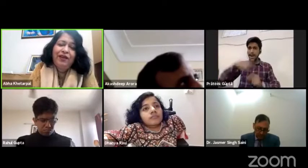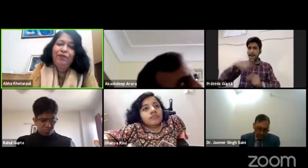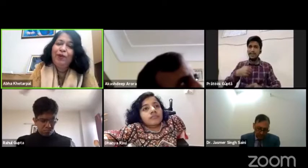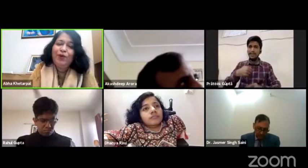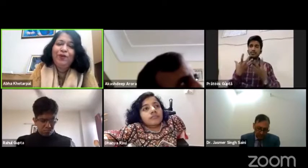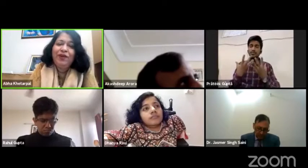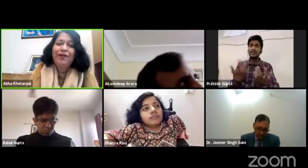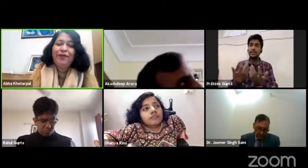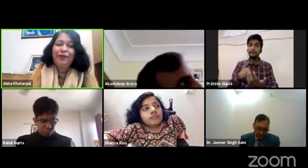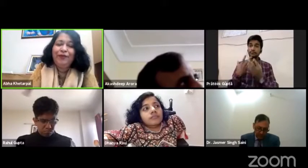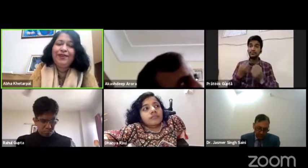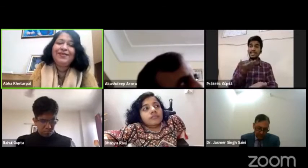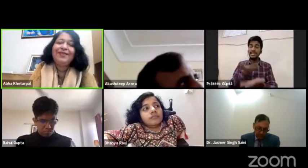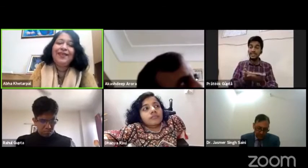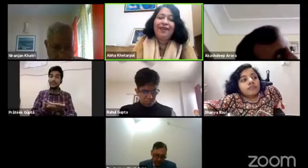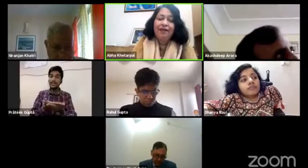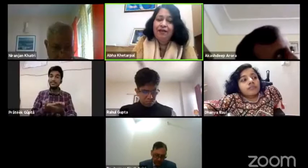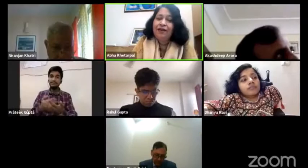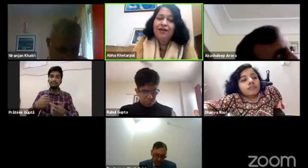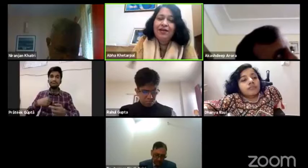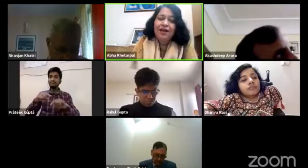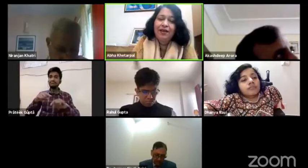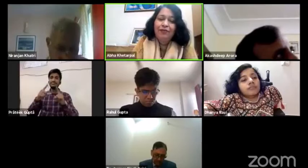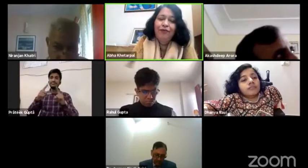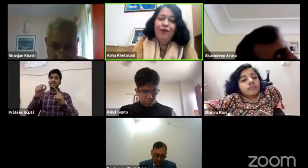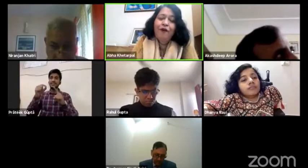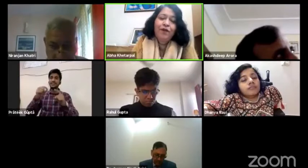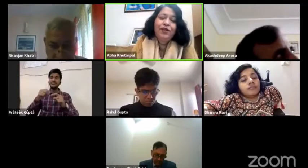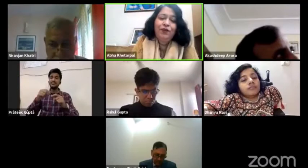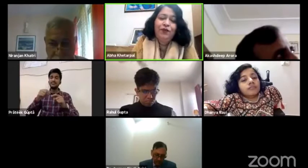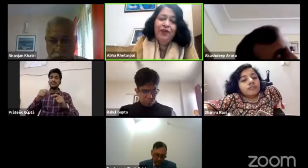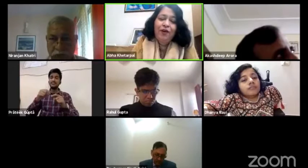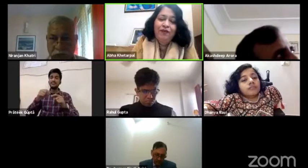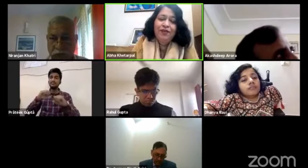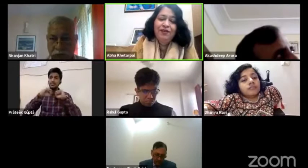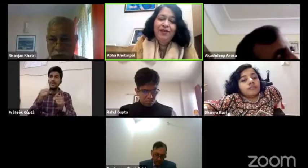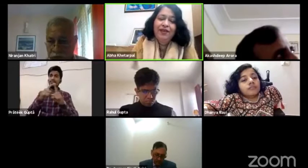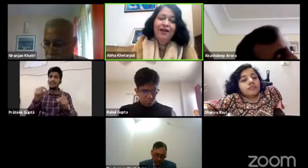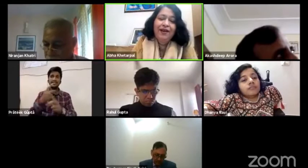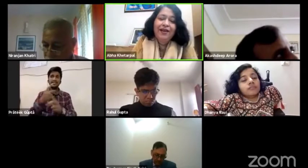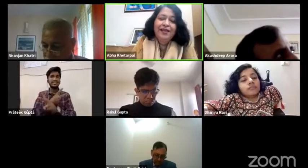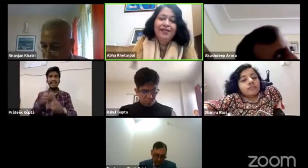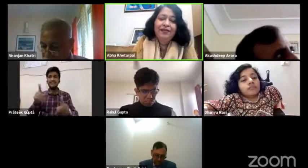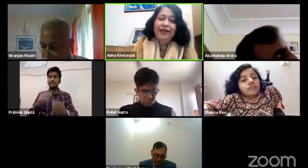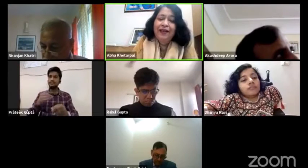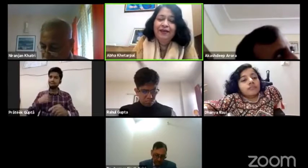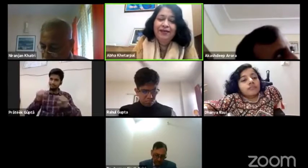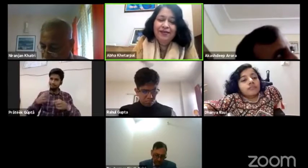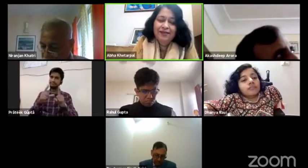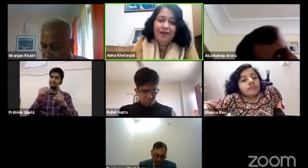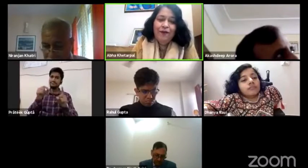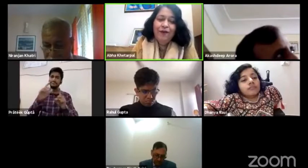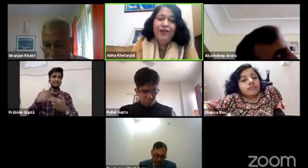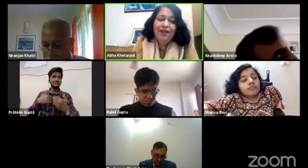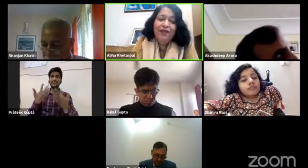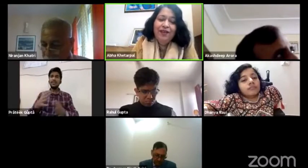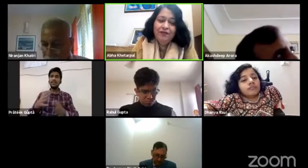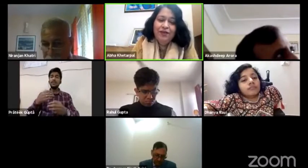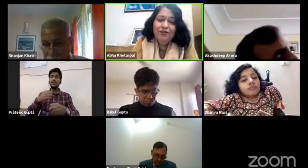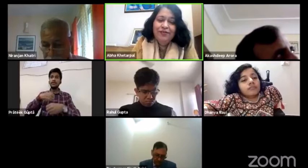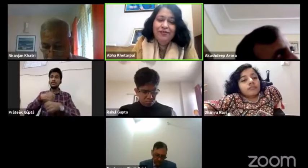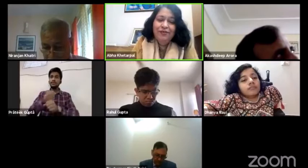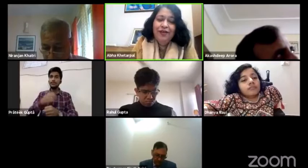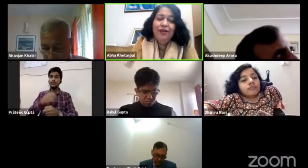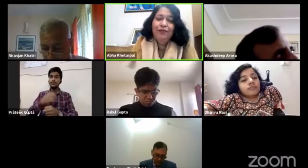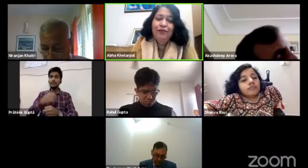इंडिविजुअल लेवल पे कुछ भी कॉन्ट्रीब्यूट कर सकते हैं अगर करना चाहें, तो वाई शुड वी ऑलवेज बी रिगार्डेड एज टेकर्स, वी कैन बी